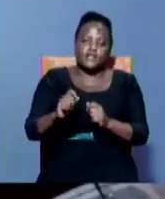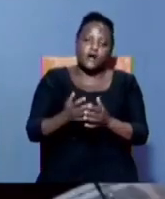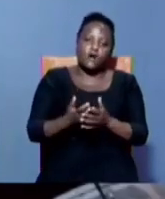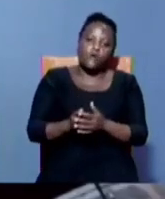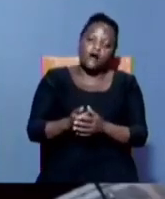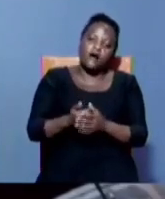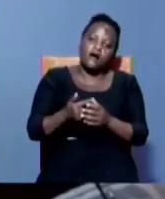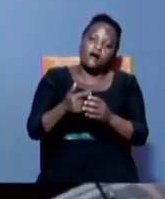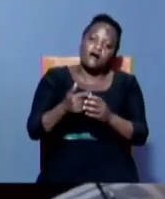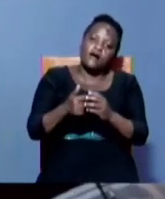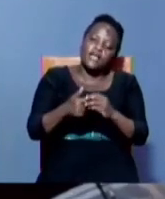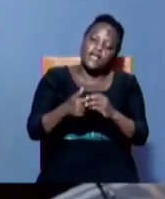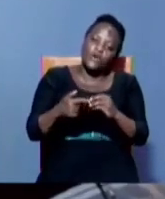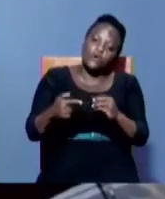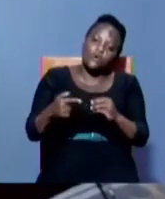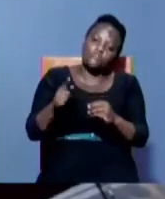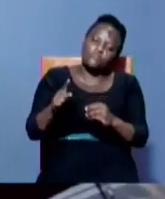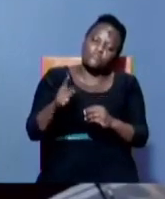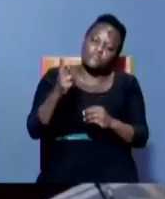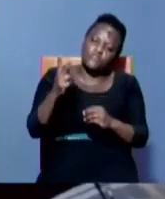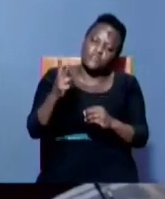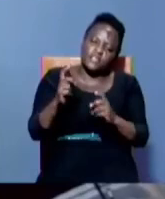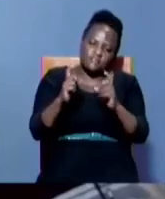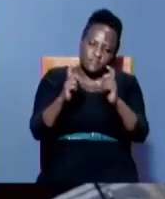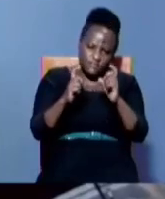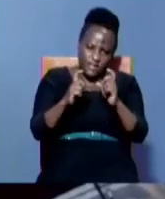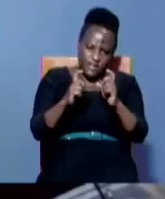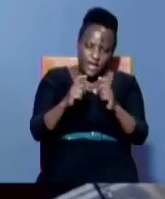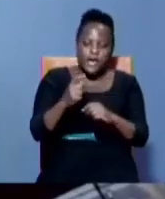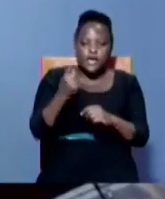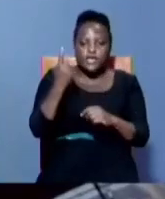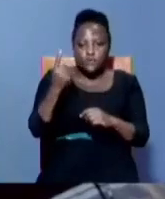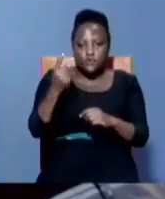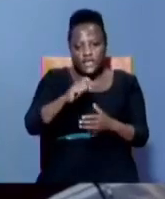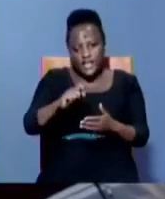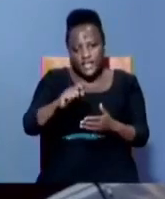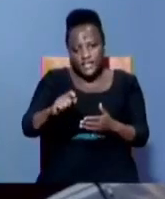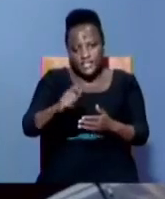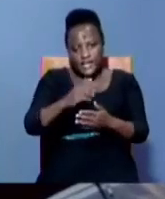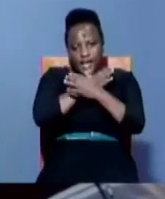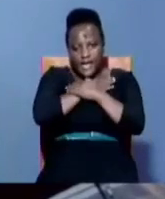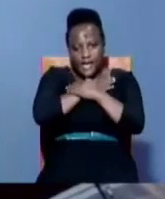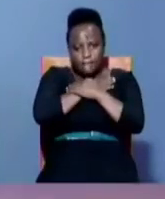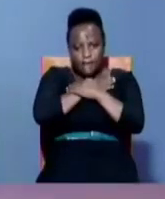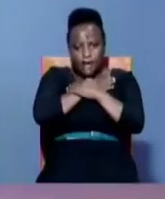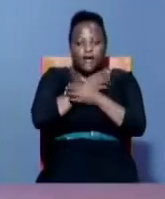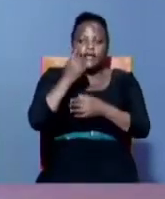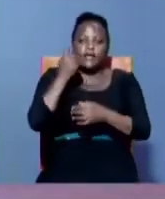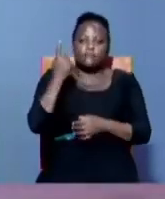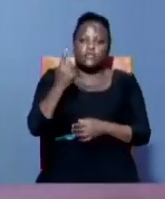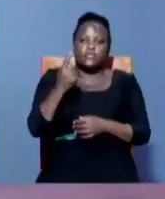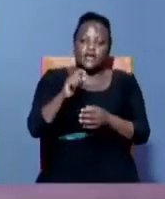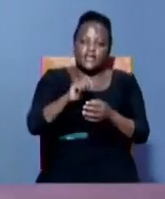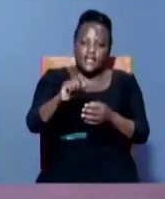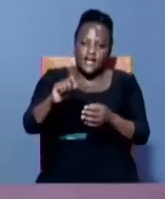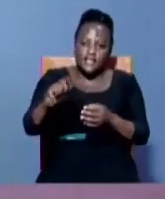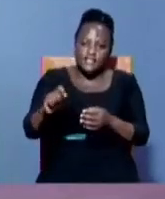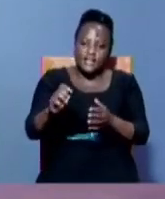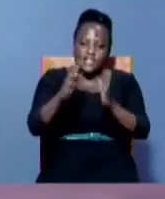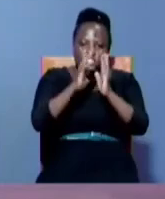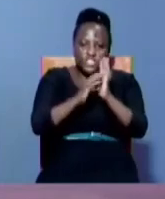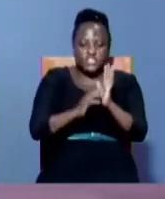Hapa kuna vidole viwili vinakutana. Kimoja kimeandika neema na kimoja kimeandika sheria. Kutana na